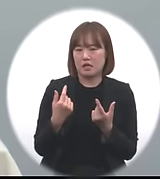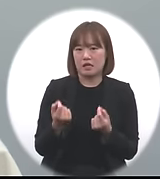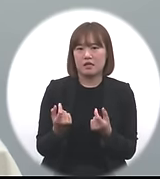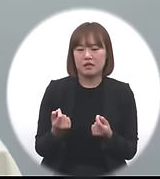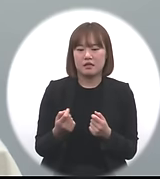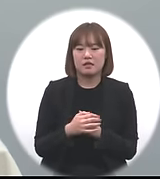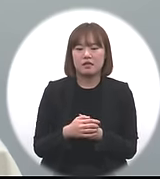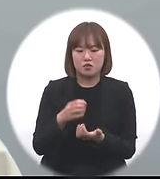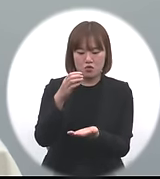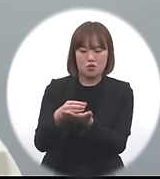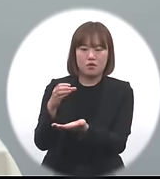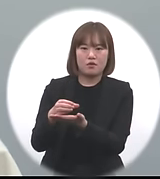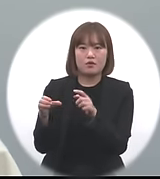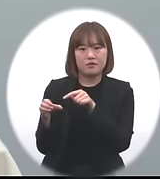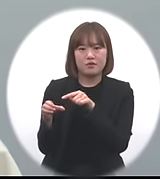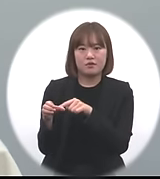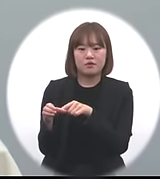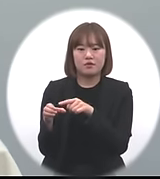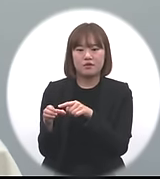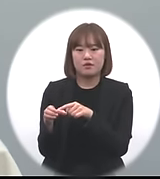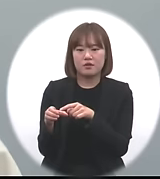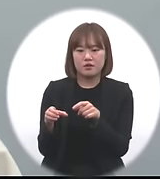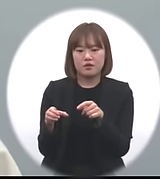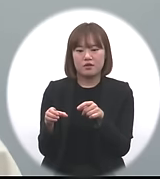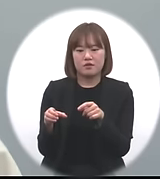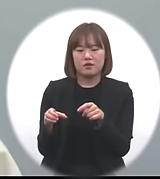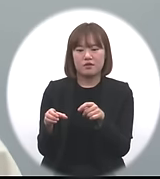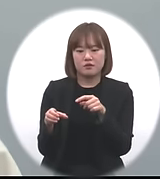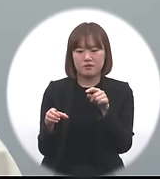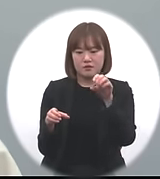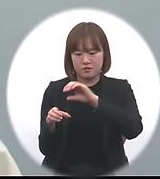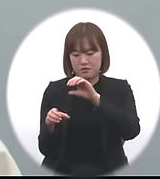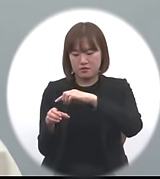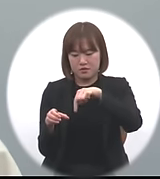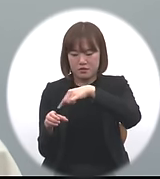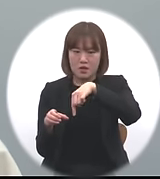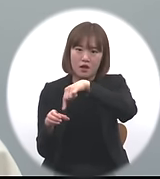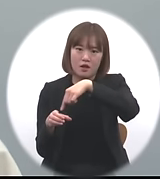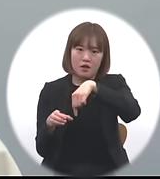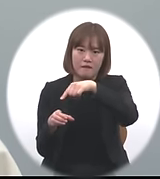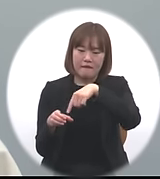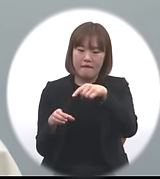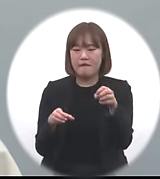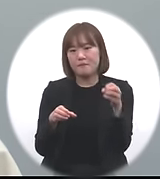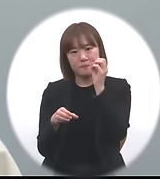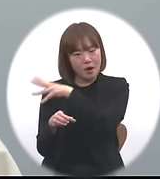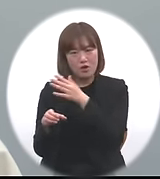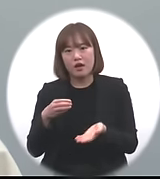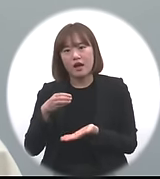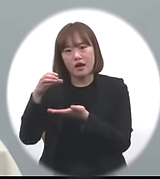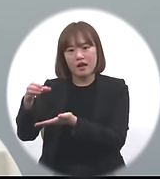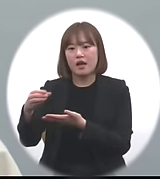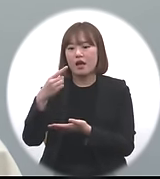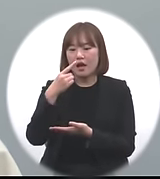시간이냐. 예를 들어 저 같은 아저씨면 여기 종이컵 있어요. 여기다가 봉지에다 이렇게 뜯어가지고 사무실에서 이렇게 넣고 뜨거운 물을 부어서 휘휘